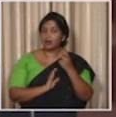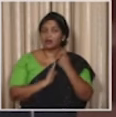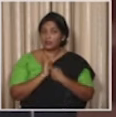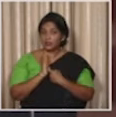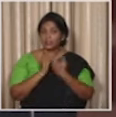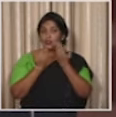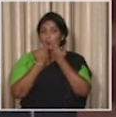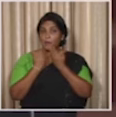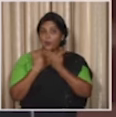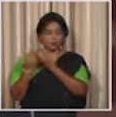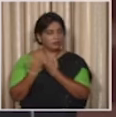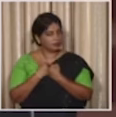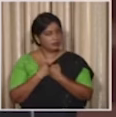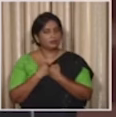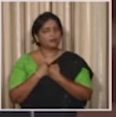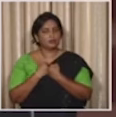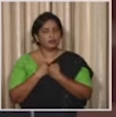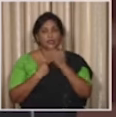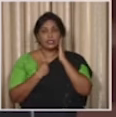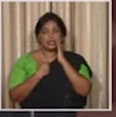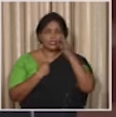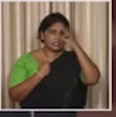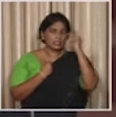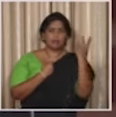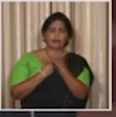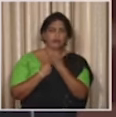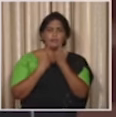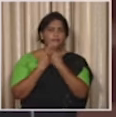Apa dia sarang? Muka tu Inggris ekai, Singapore ekai, Venus,